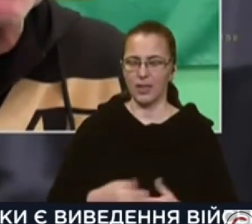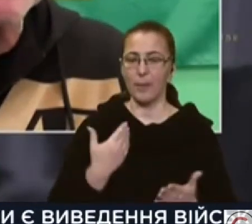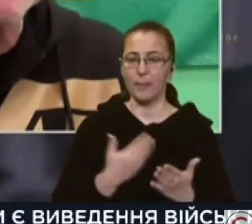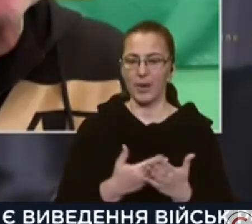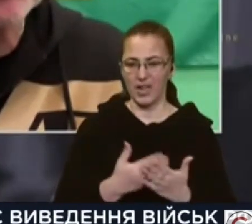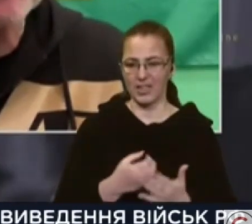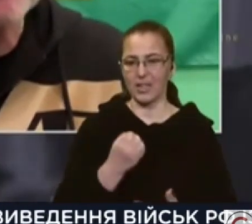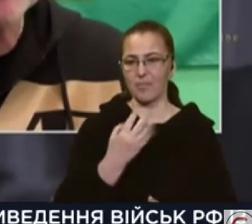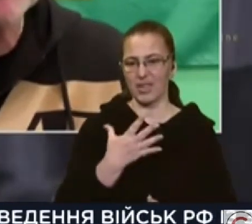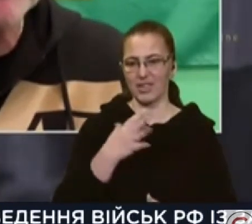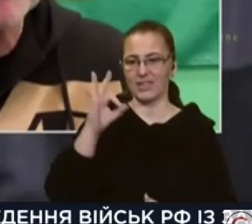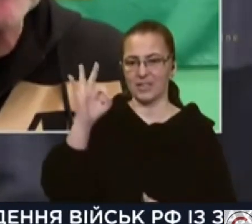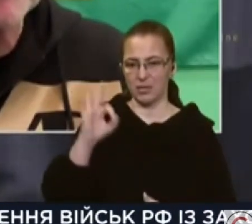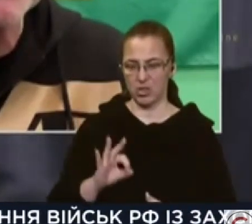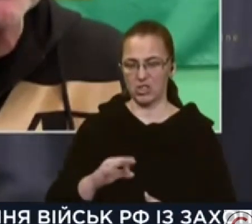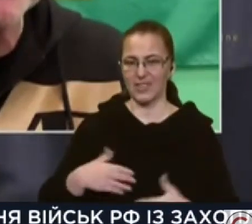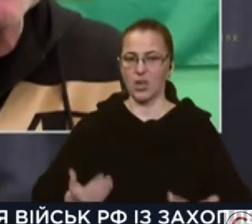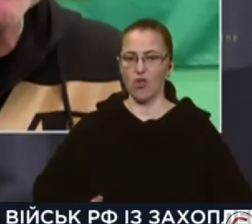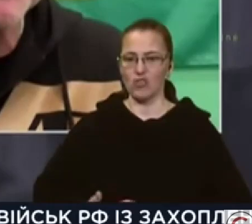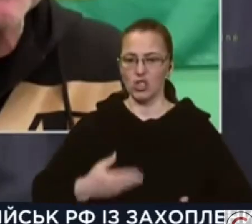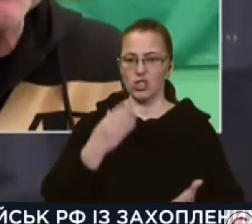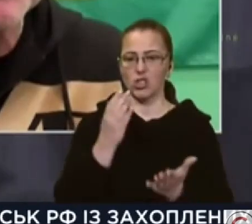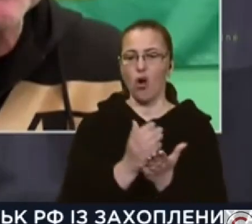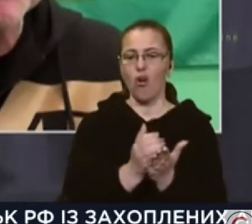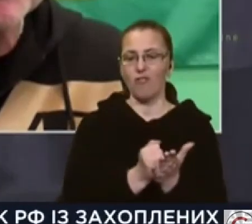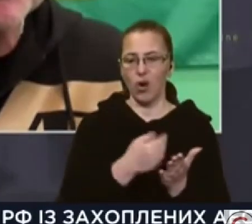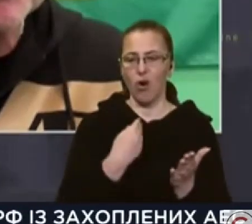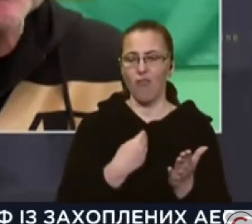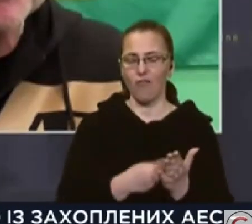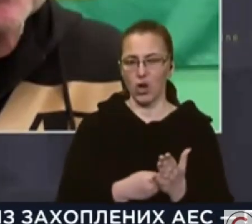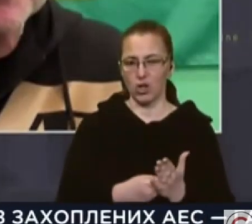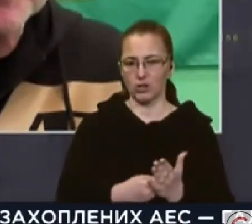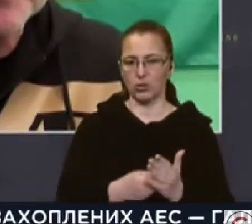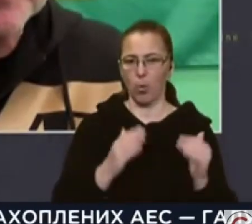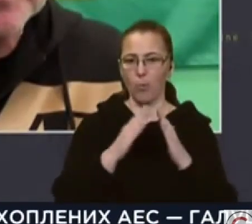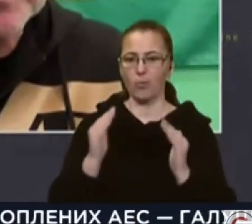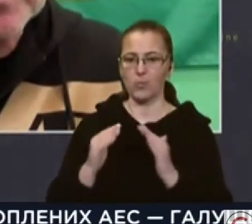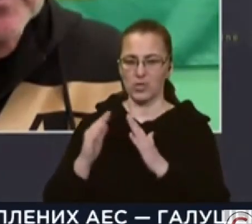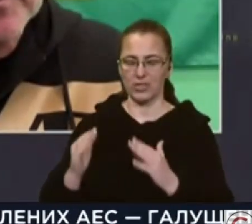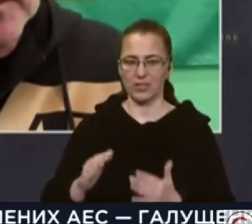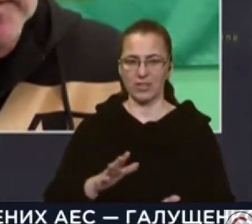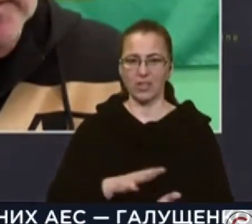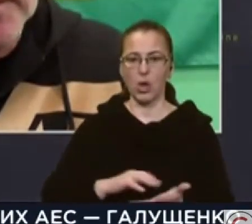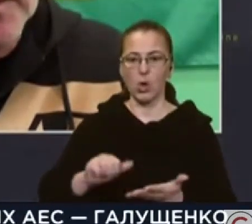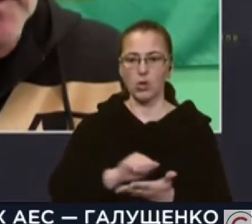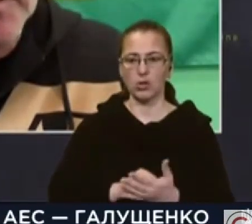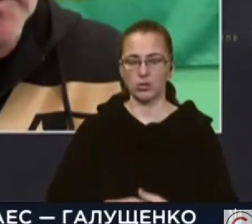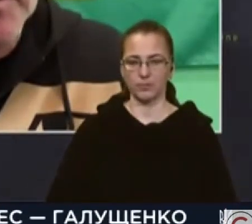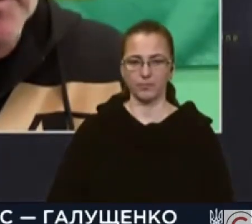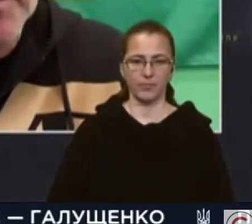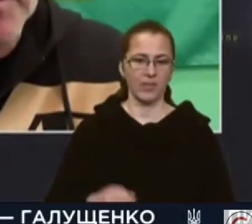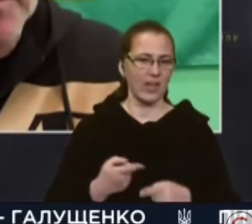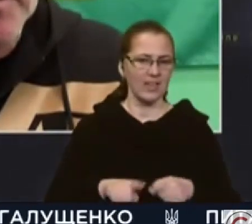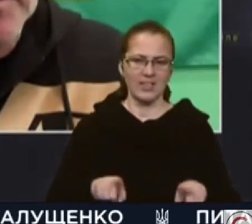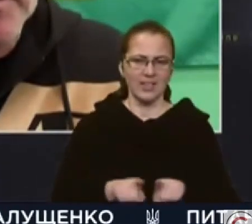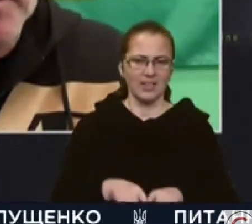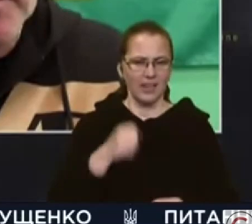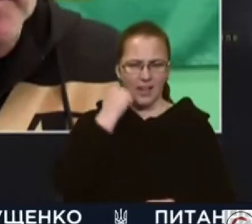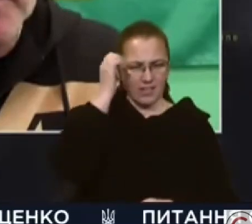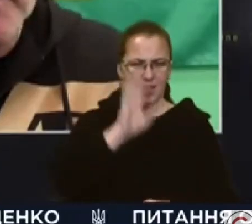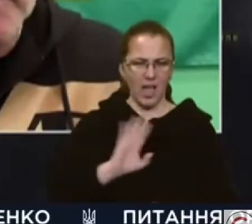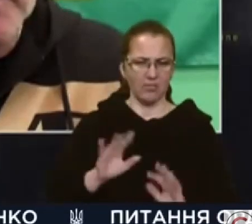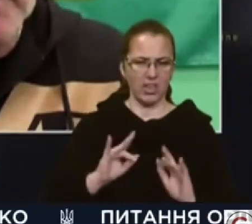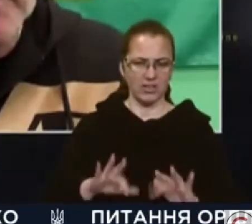Порядка 15% фонду. Ага, зрозумів. А от я розумію, що це така, звісно, невдячна